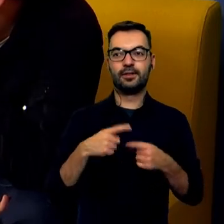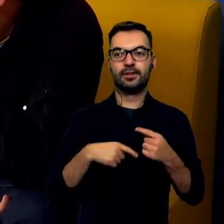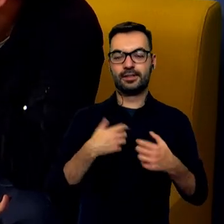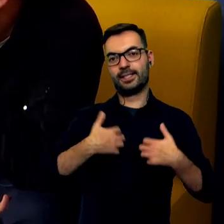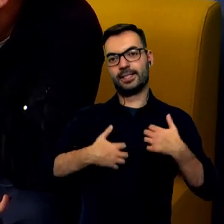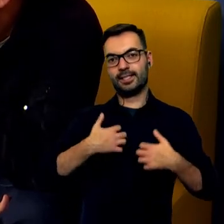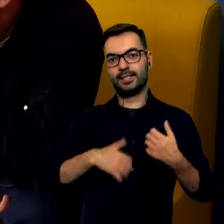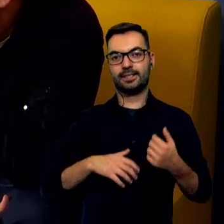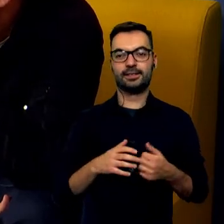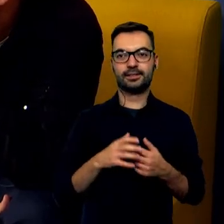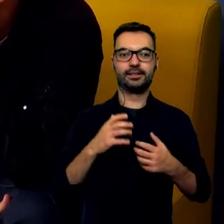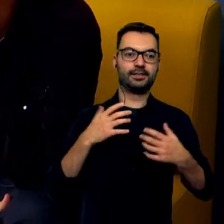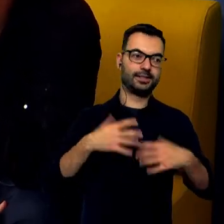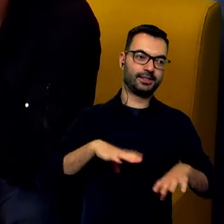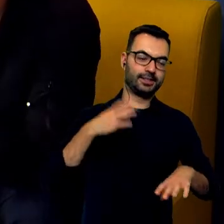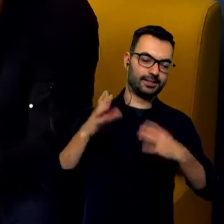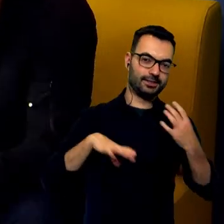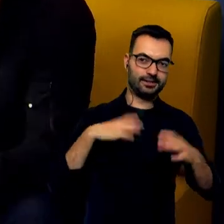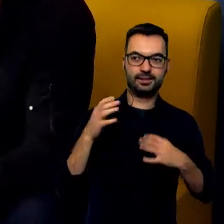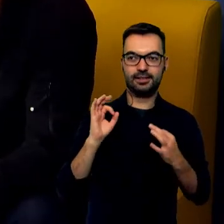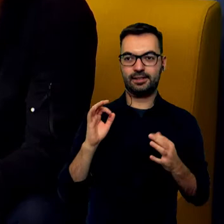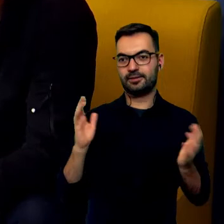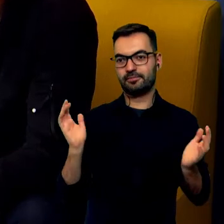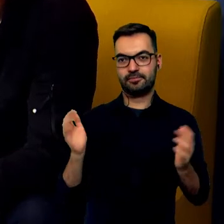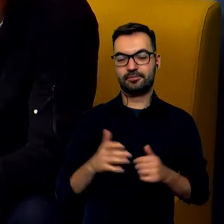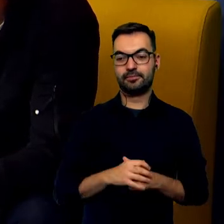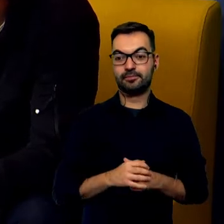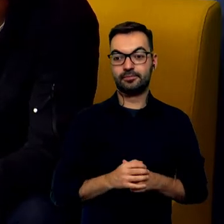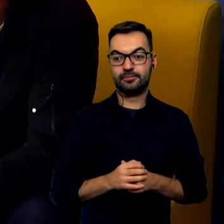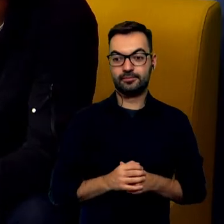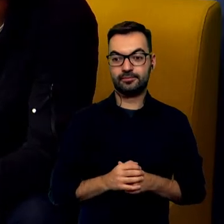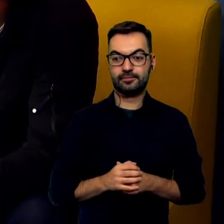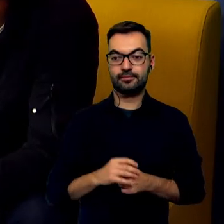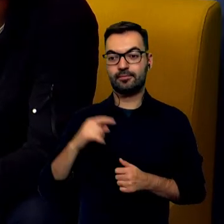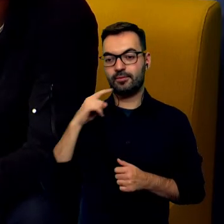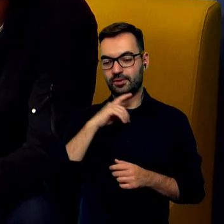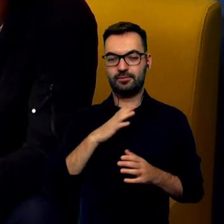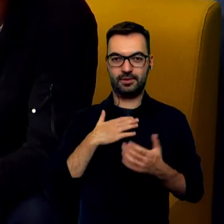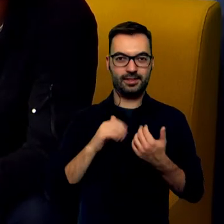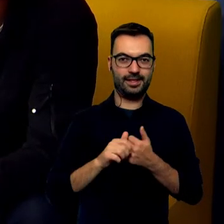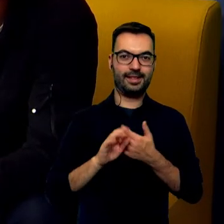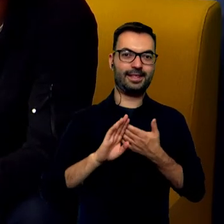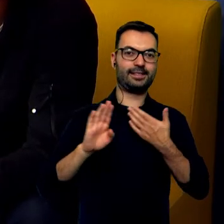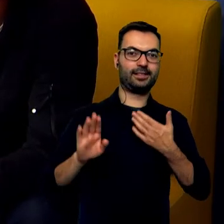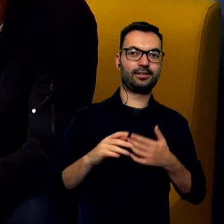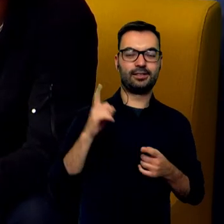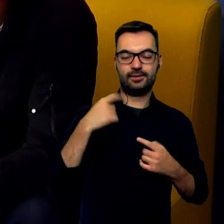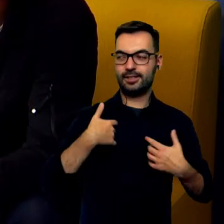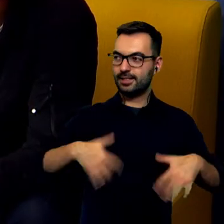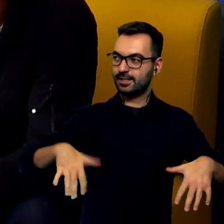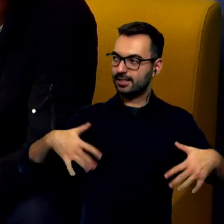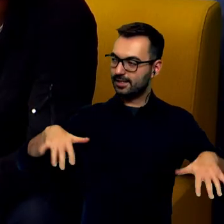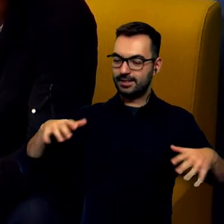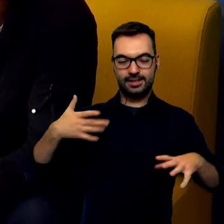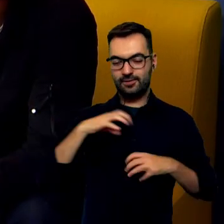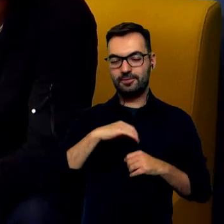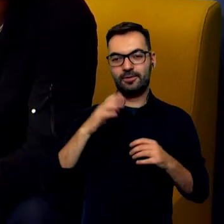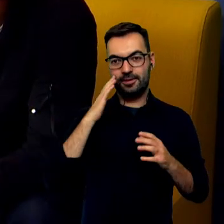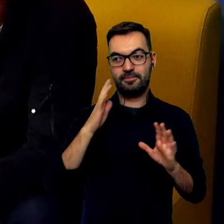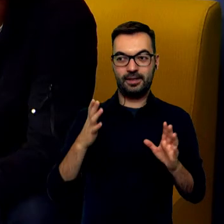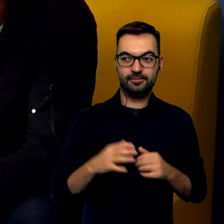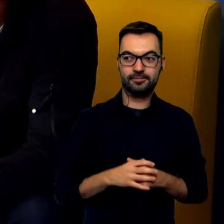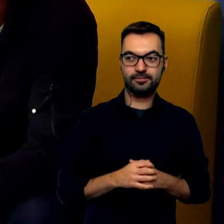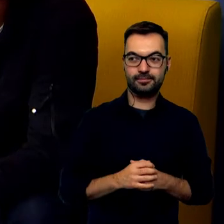procesu frustracji, wkurzania się. Teraz już wydaje mi się, umiem się zdystansować, chociaż czasami mi nerwy puszczają.